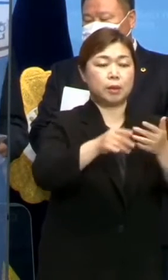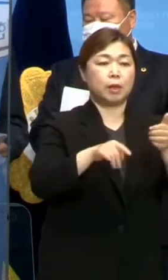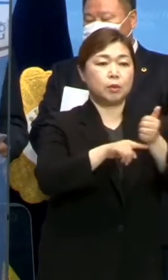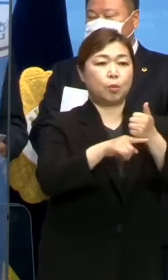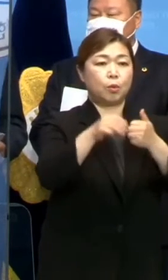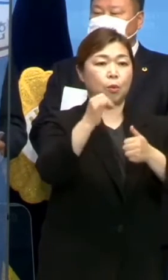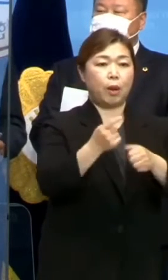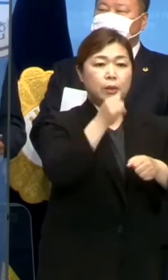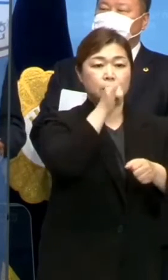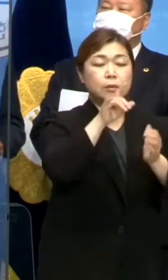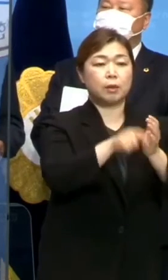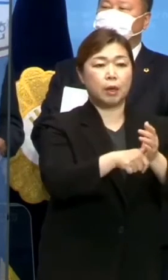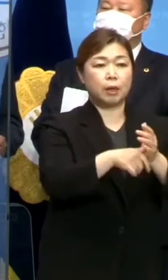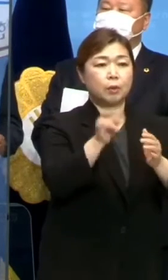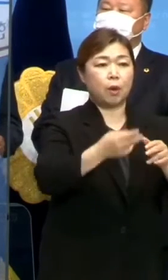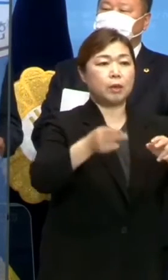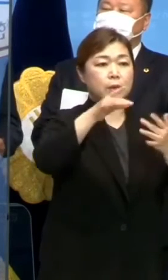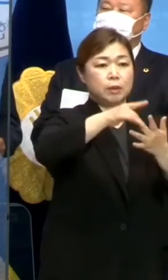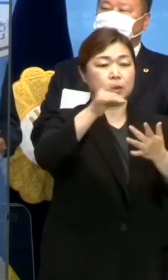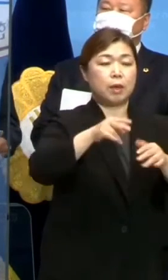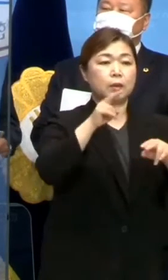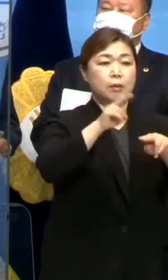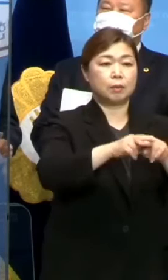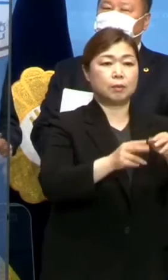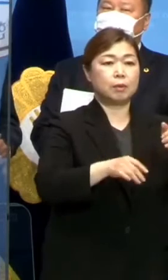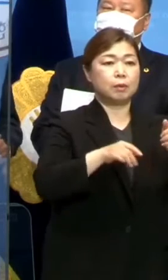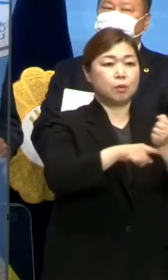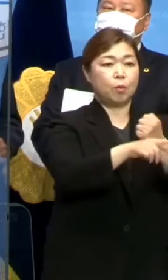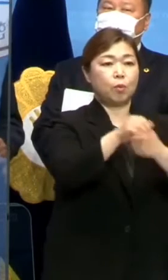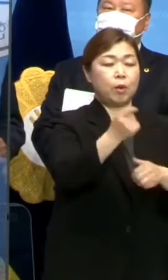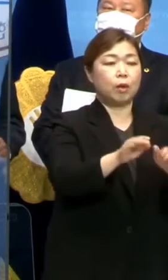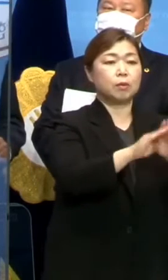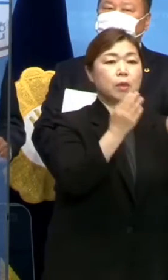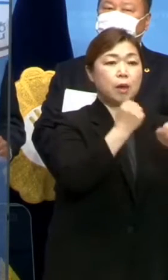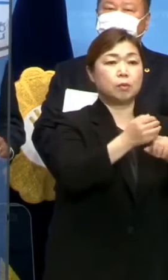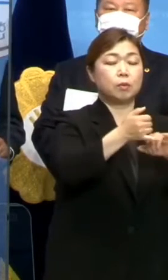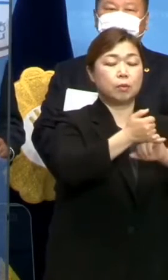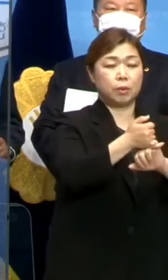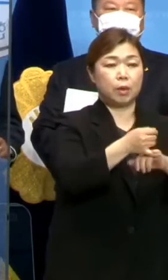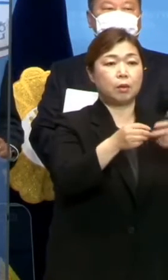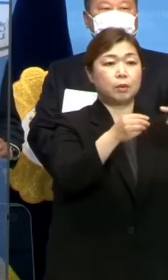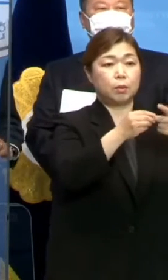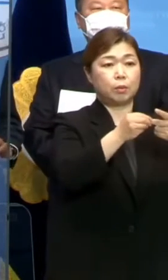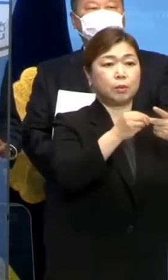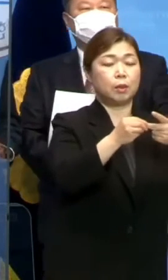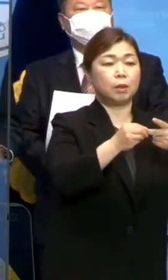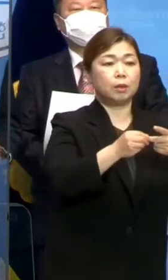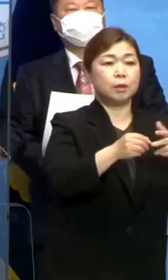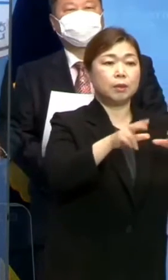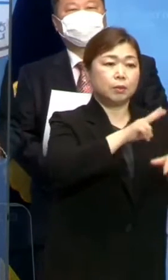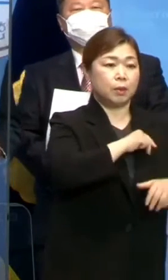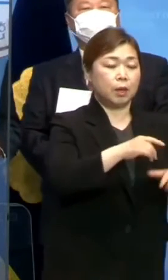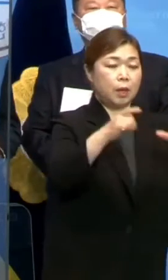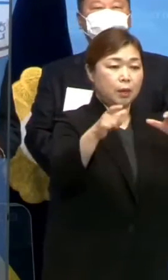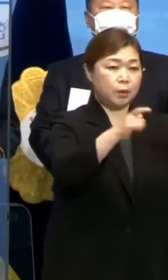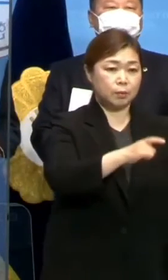경우 인사총무 예를 열 수 있도록 했습니다 일곱번째 의뢰는 해당